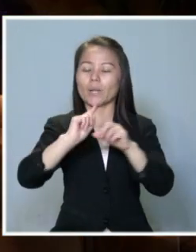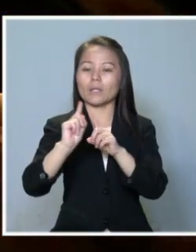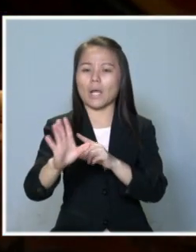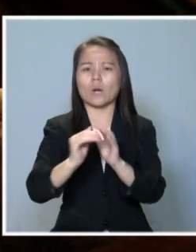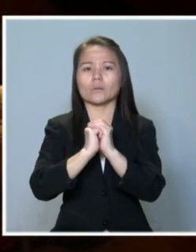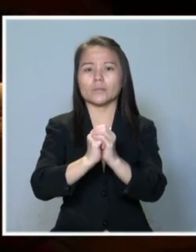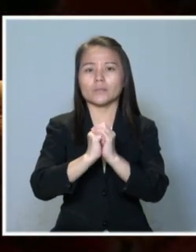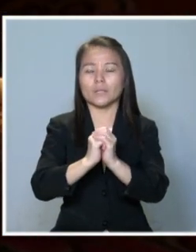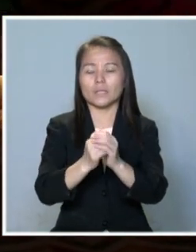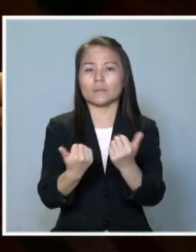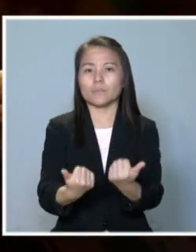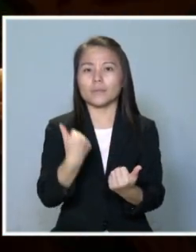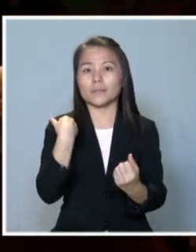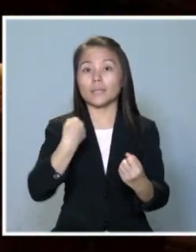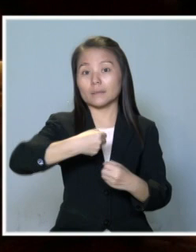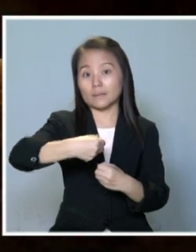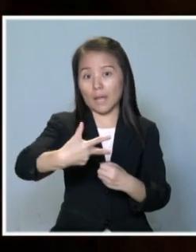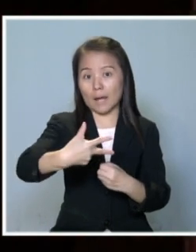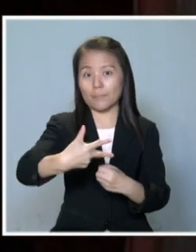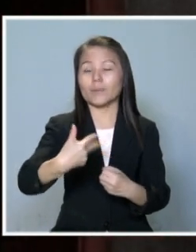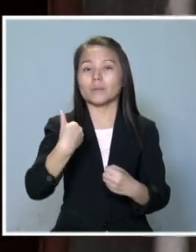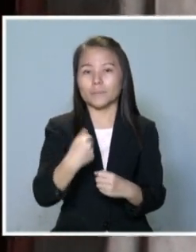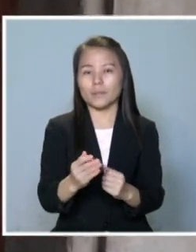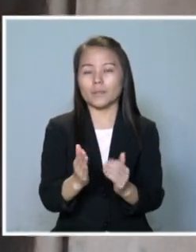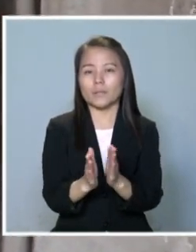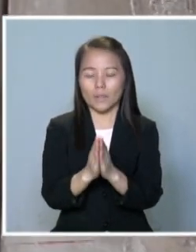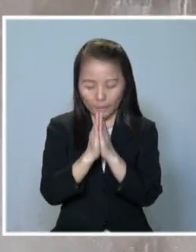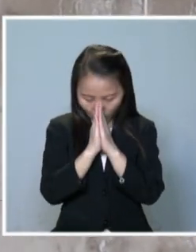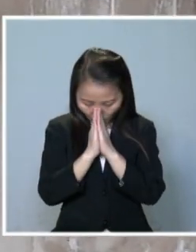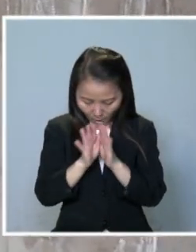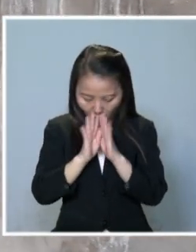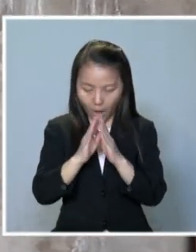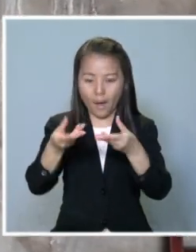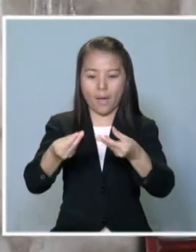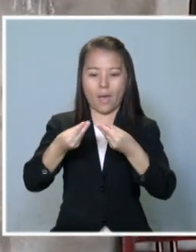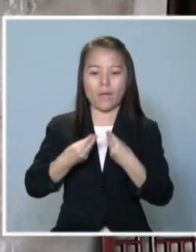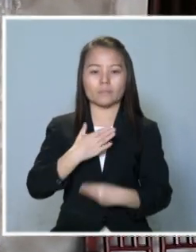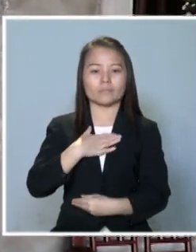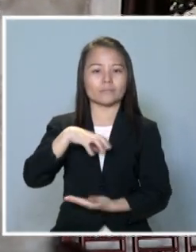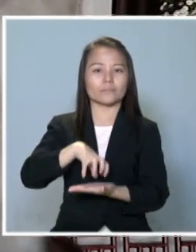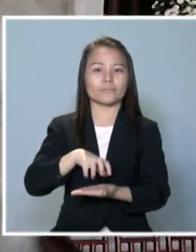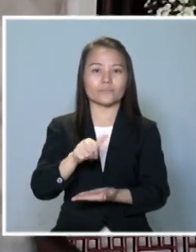ซึ่งที่นี่ก็มีทั้ง3ปางไว้ให้กราบไหว้เพื่อความเป็นสิริมงคล